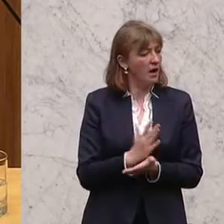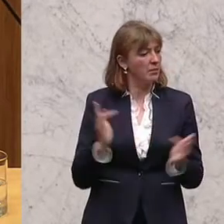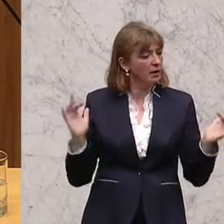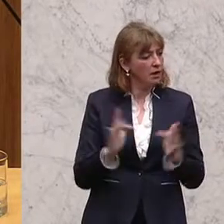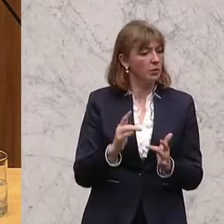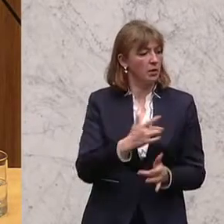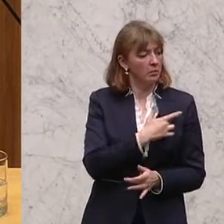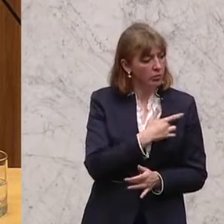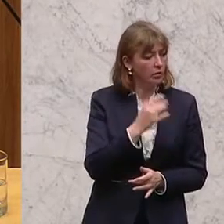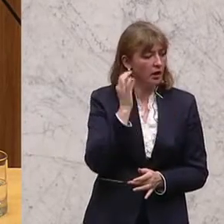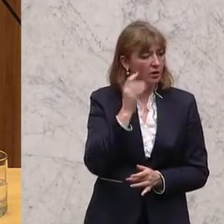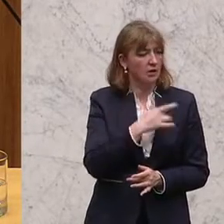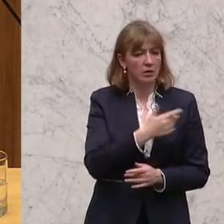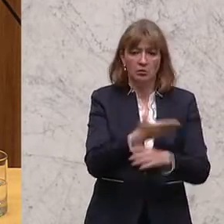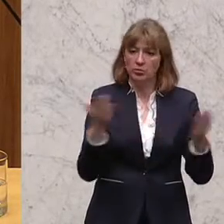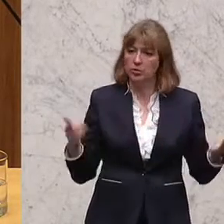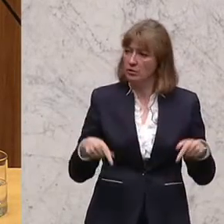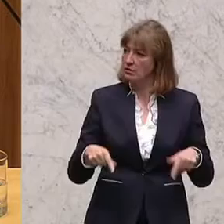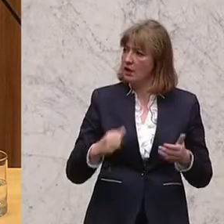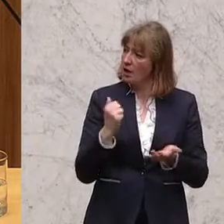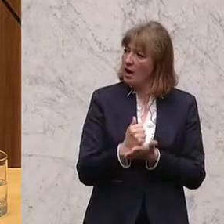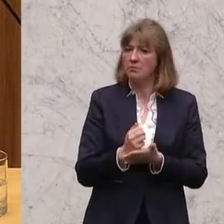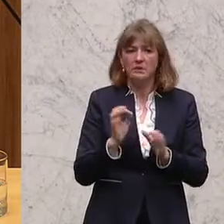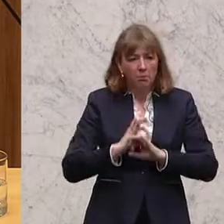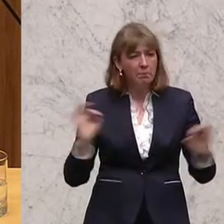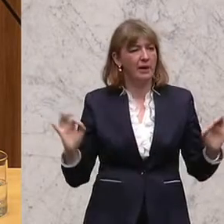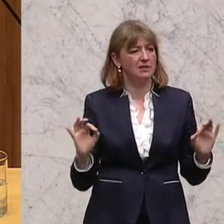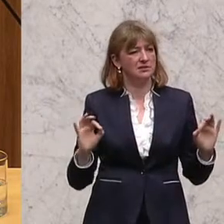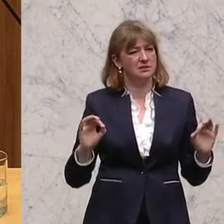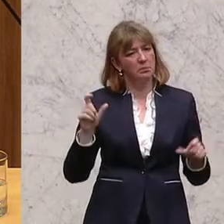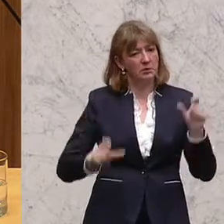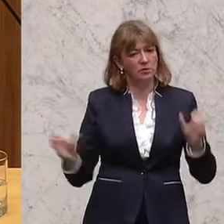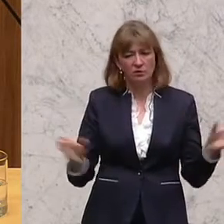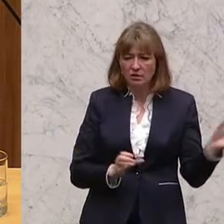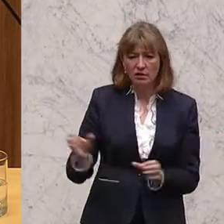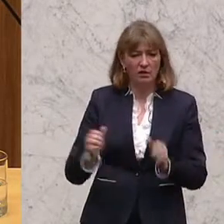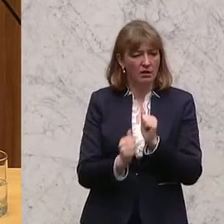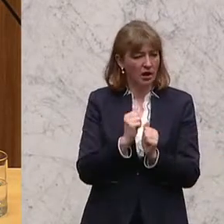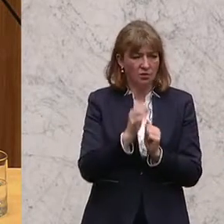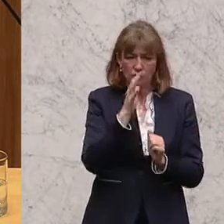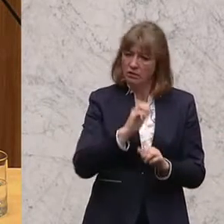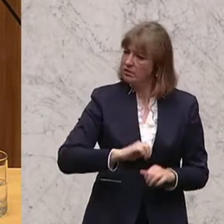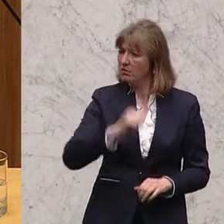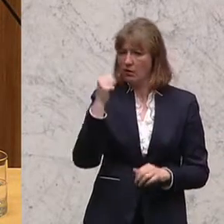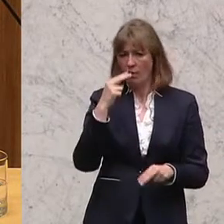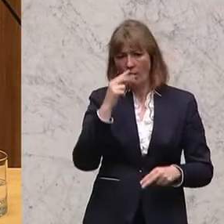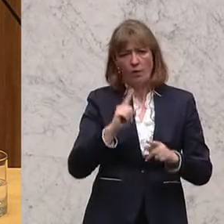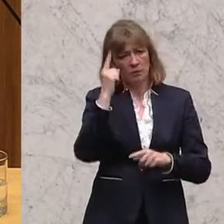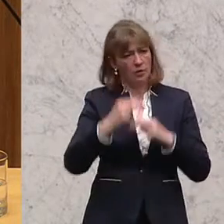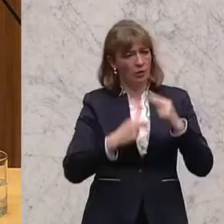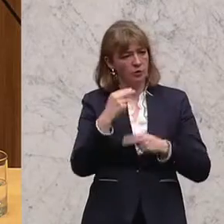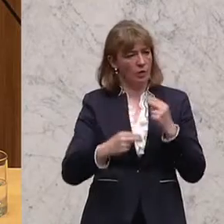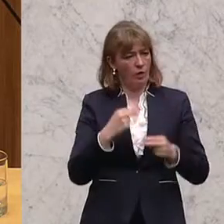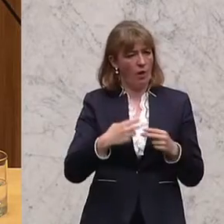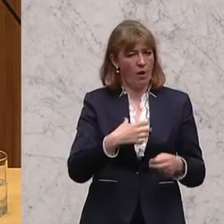den Bürgerinnen und gegenüber den Bürgern, dieses Amt bestmöglich zu besetzen. Der Rechnungshof ist das oberste Kontrollorgan der